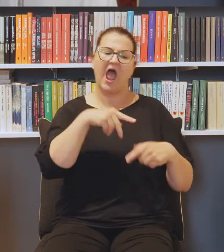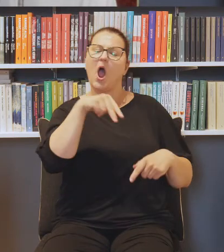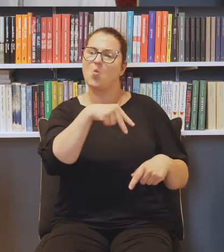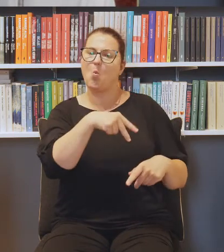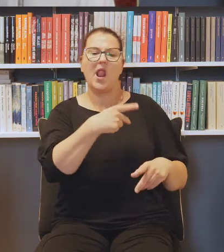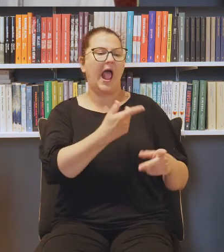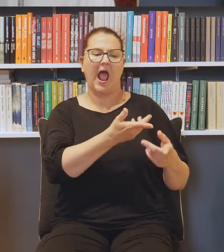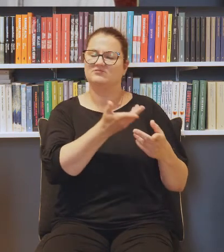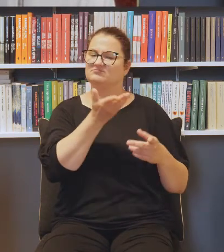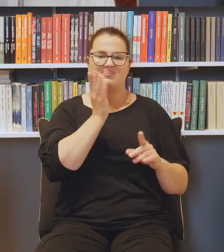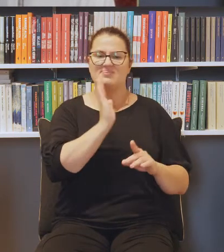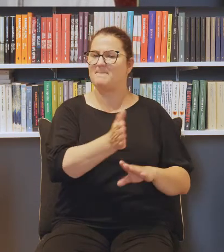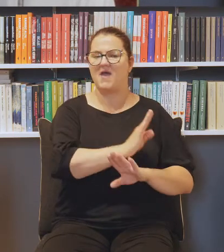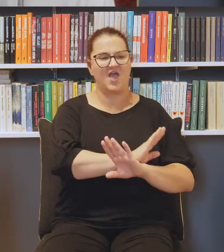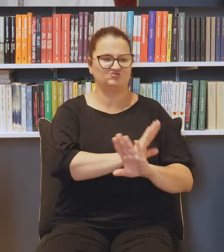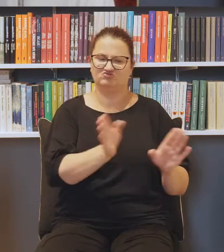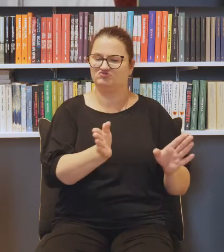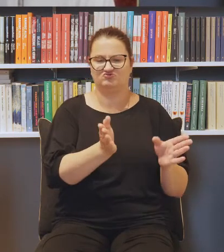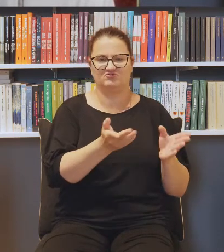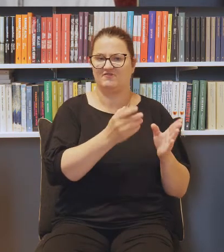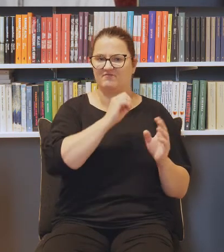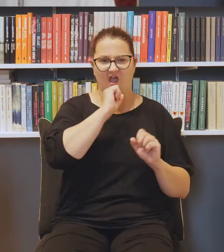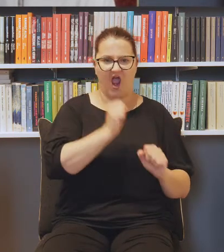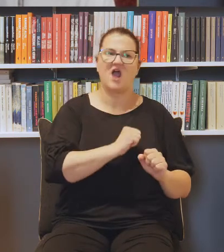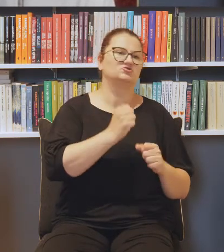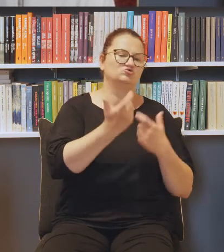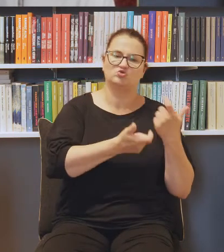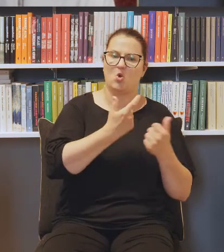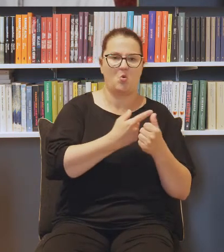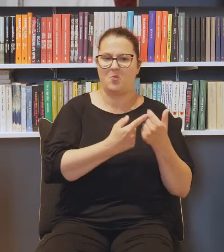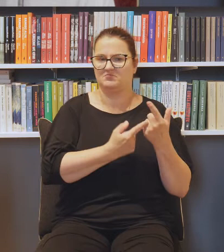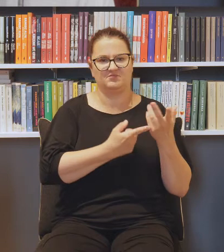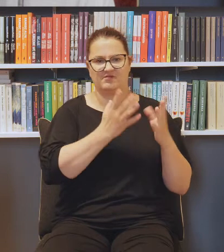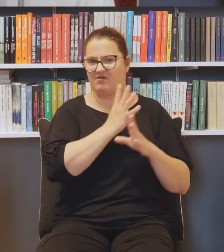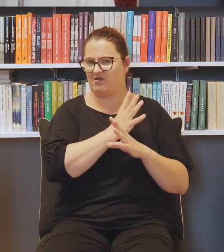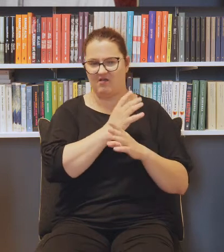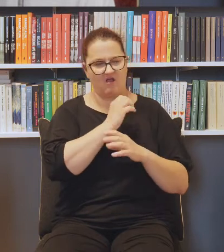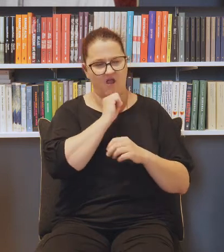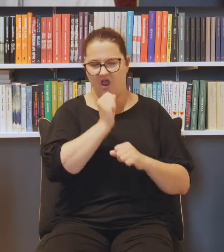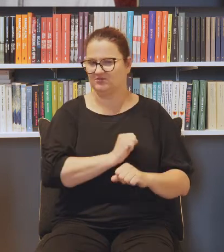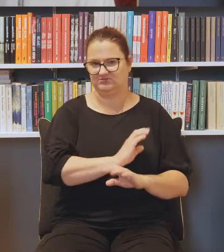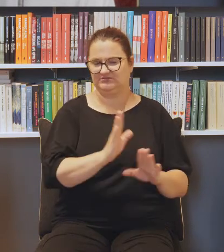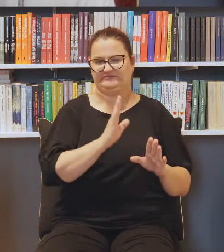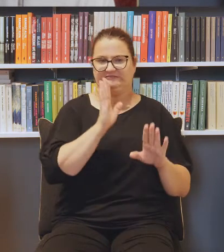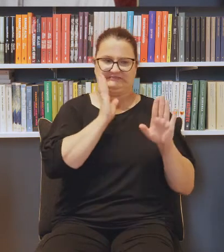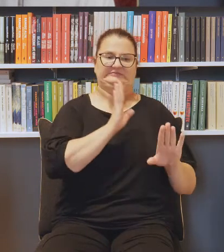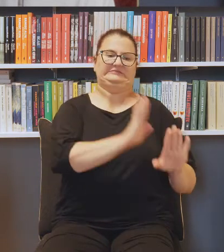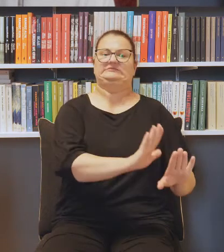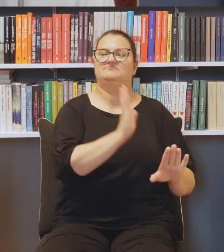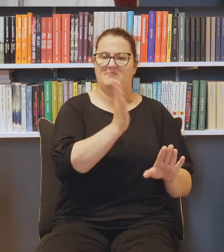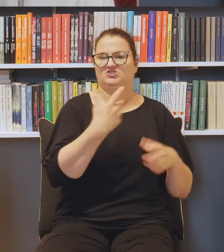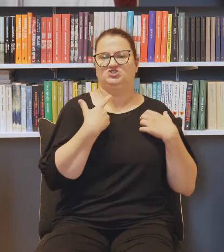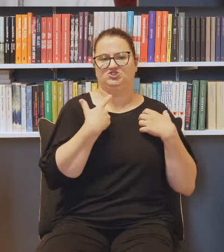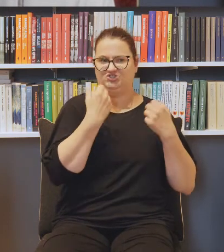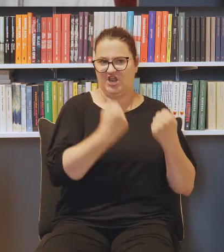nigdy nie będzie miała, już nigdy nic nie zrobi i będzie tutaj żyła cały czas.